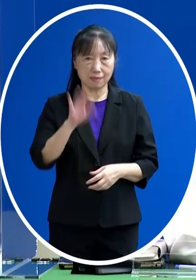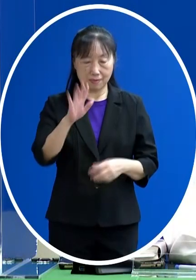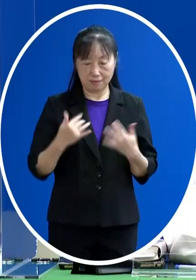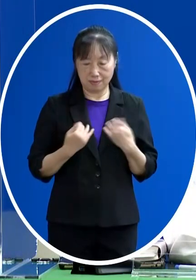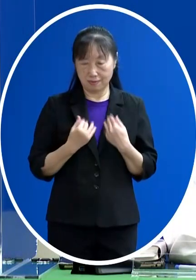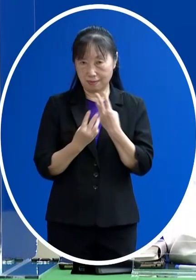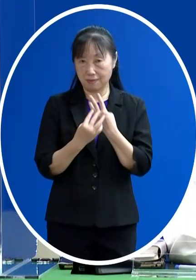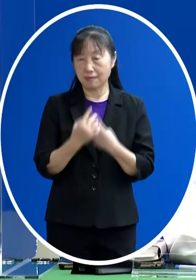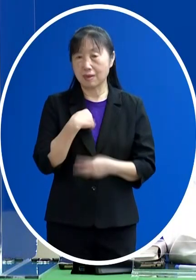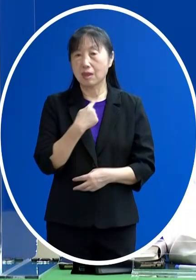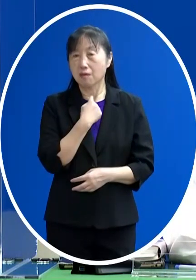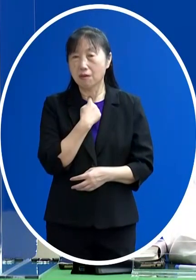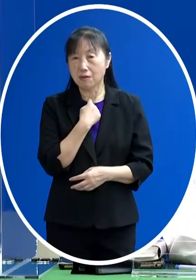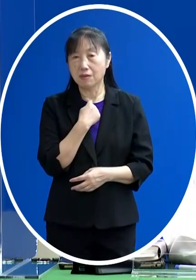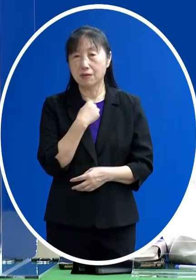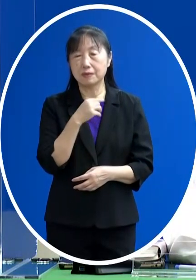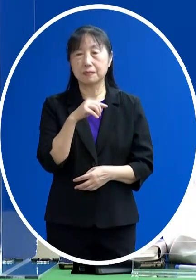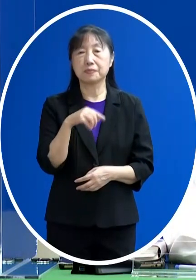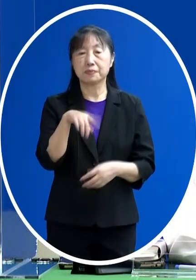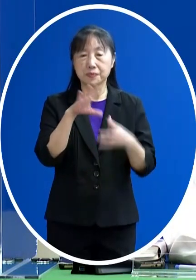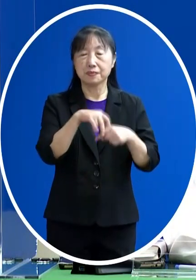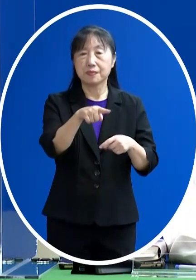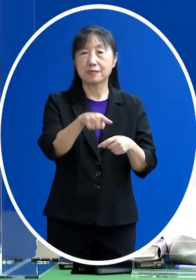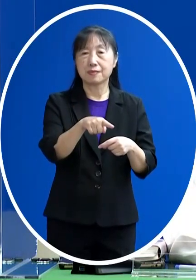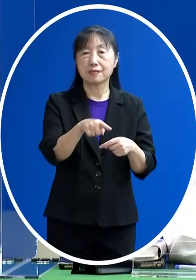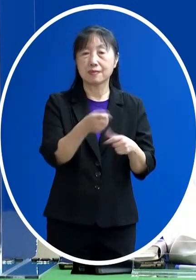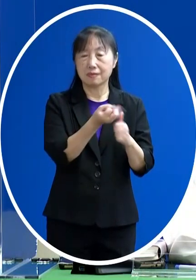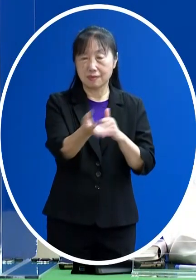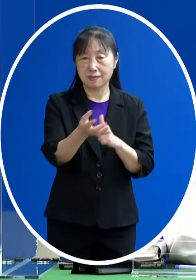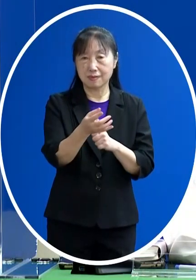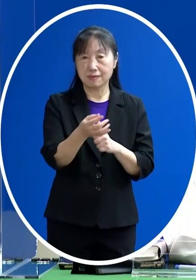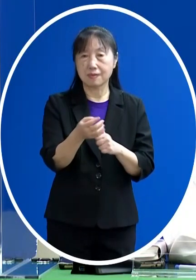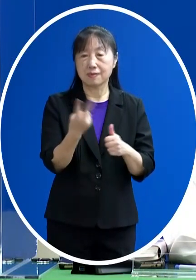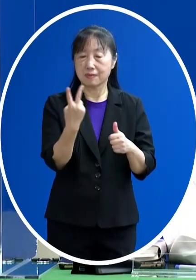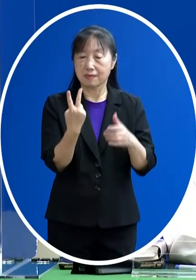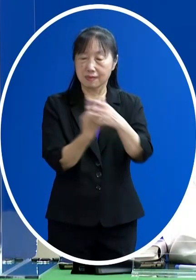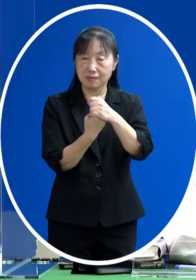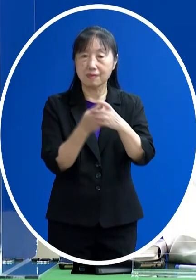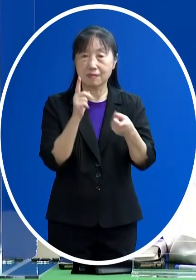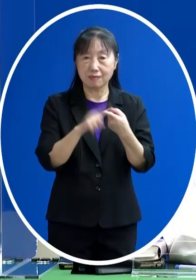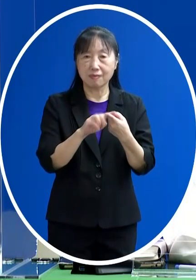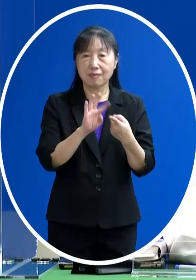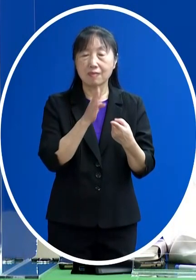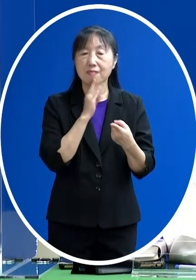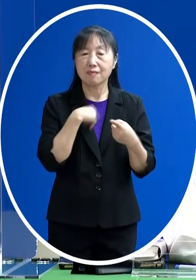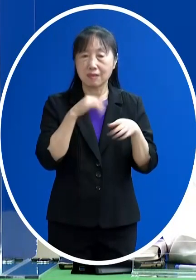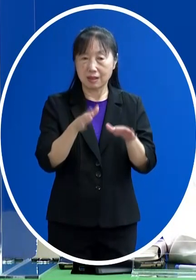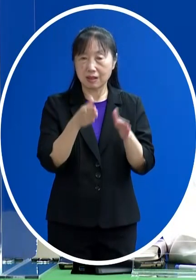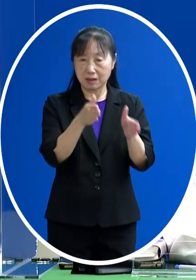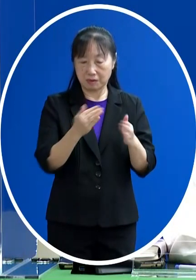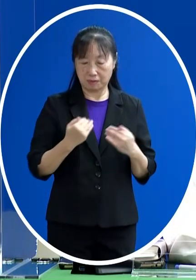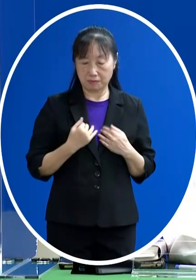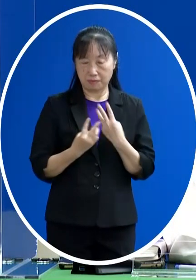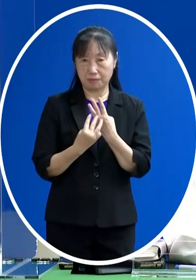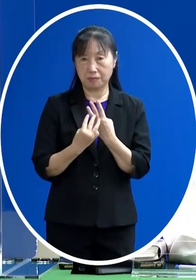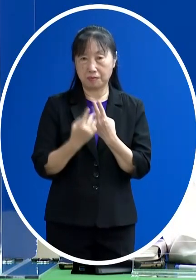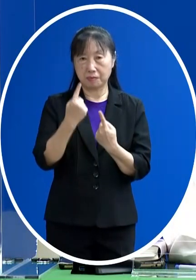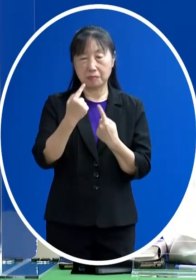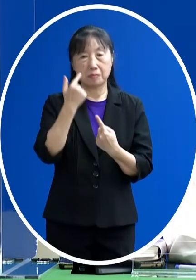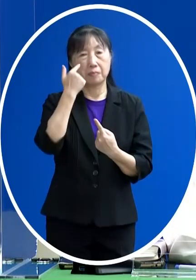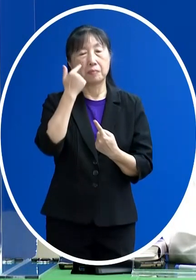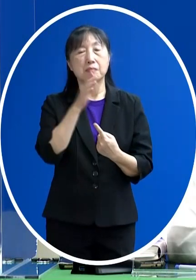炎跟哮吼两种这个染疫的一些相关的病情哈，不过应该看起来是肺炎比较明显